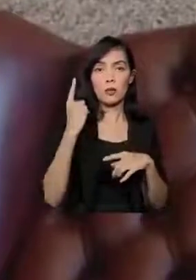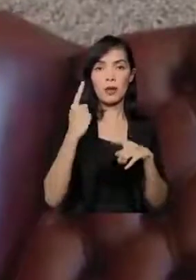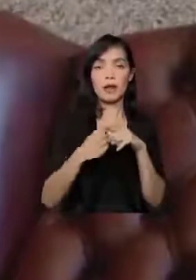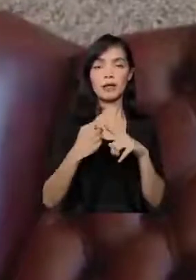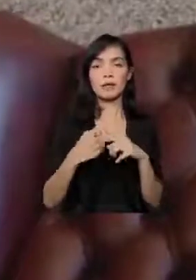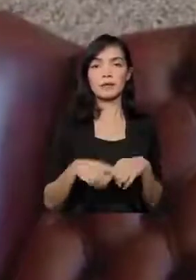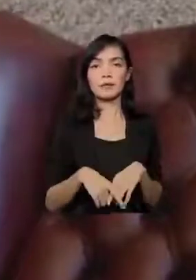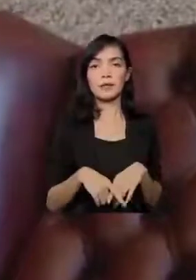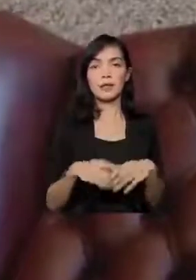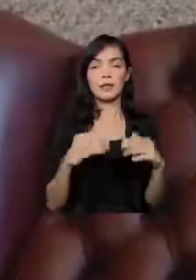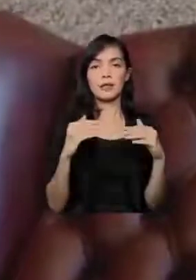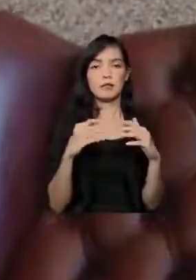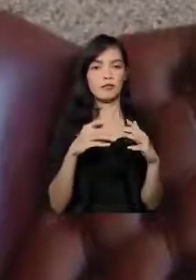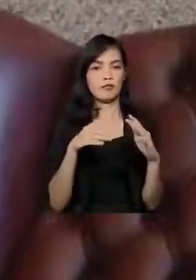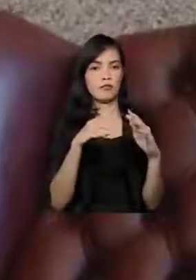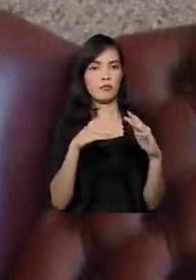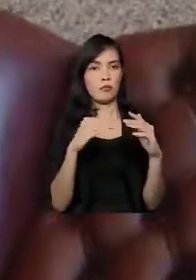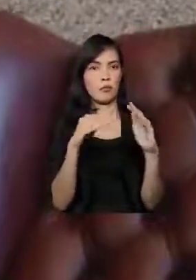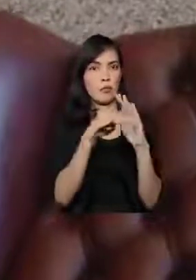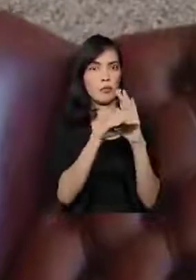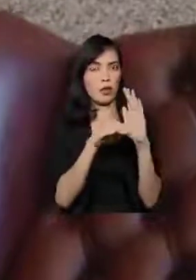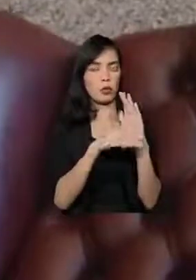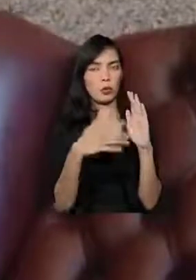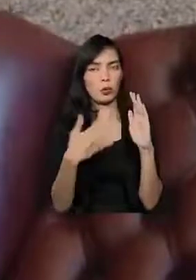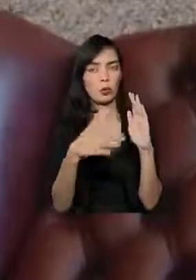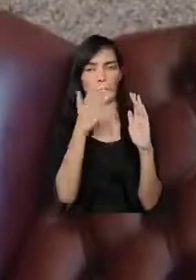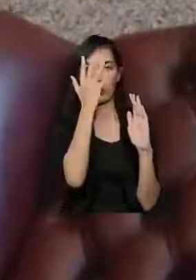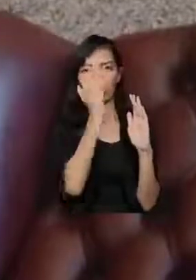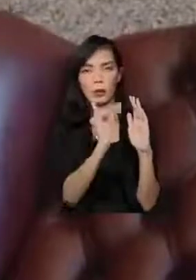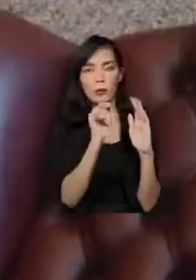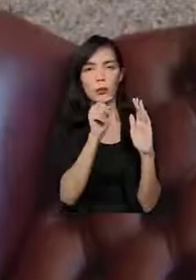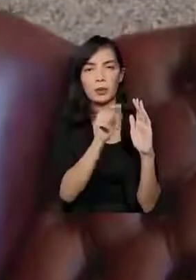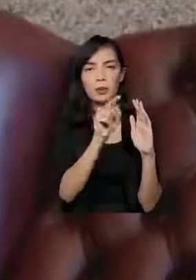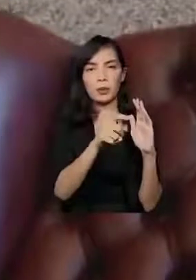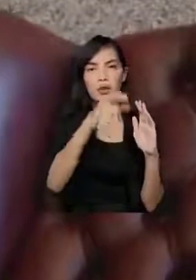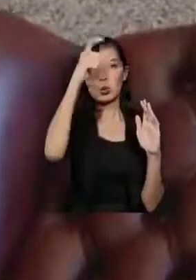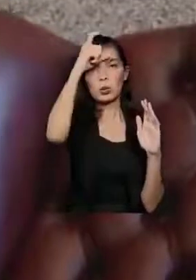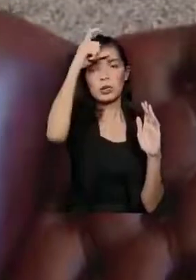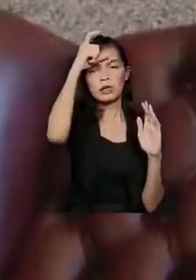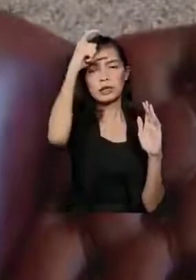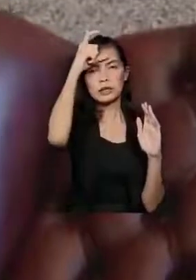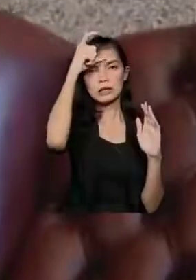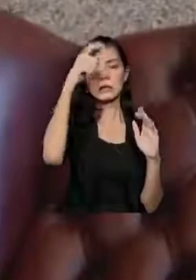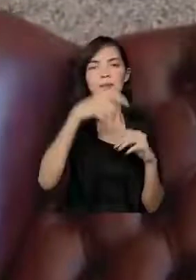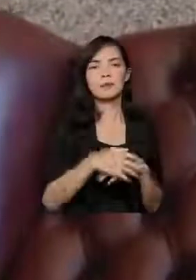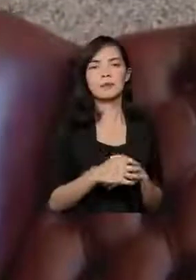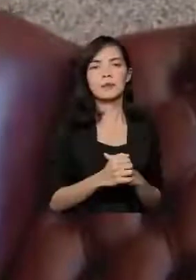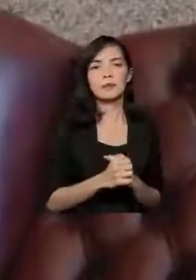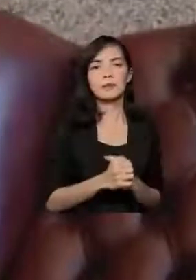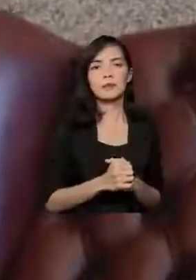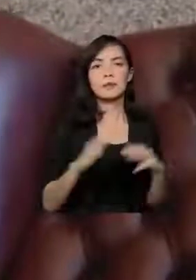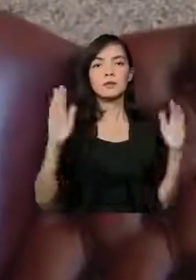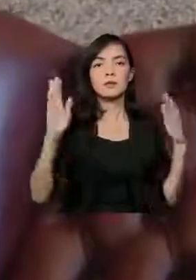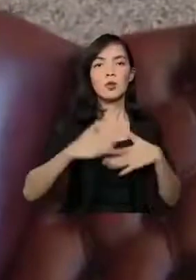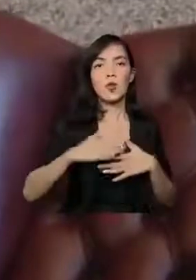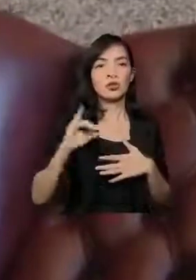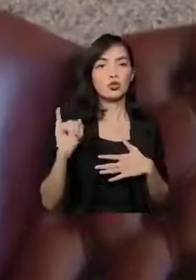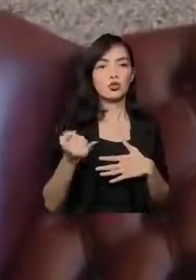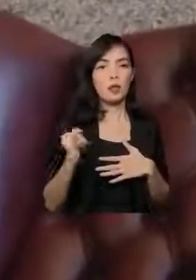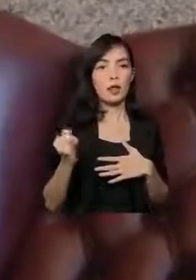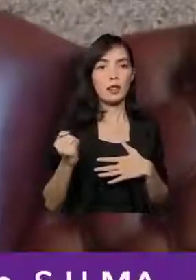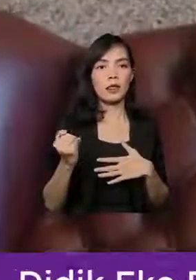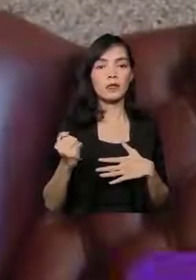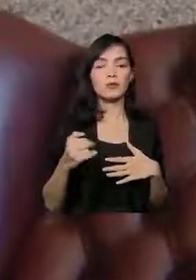dengan standar yang cukup ketat mirip seperti yang dilakukan di Turki kita salat Jum'at